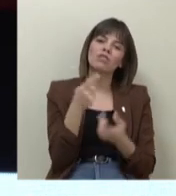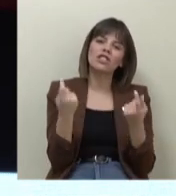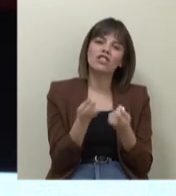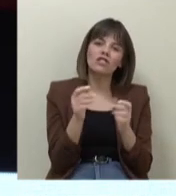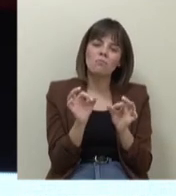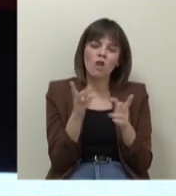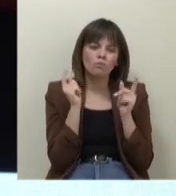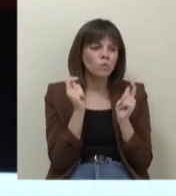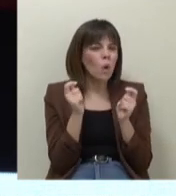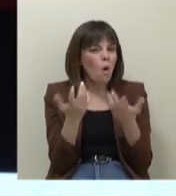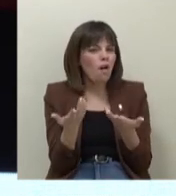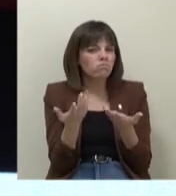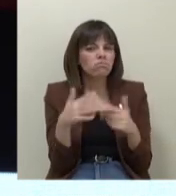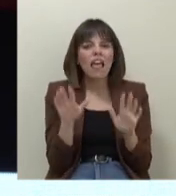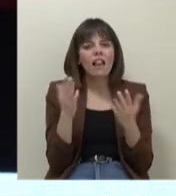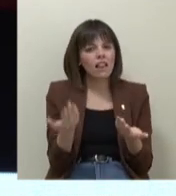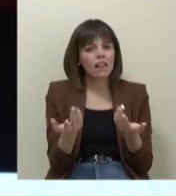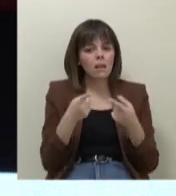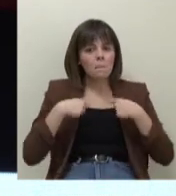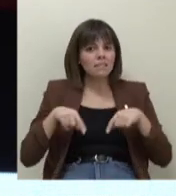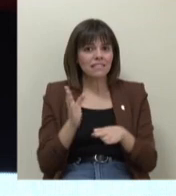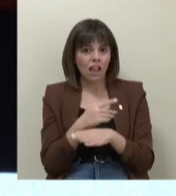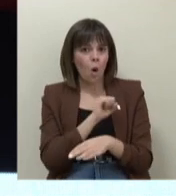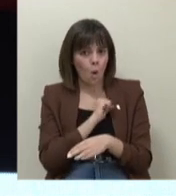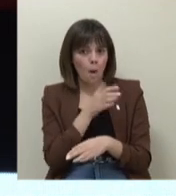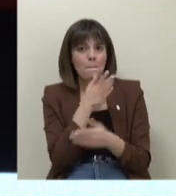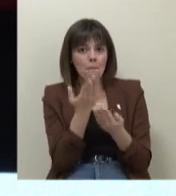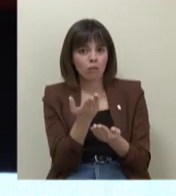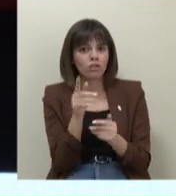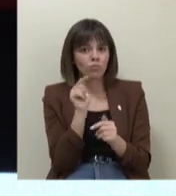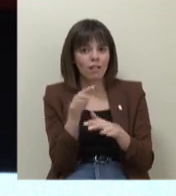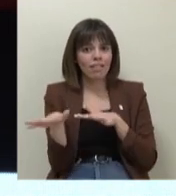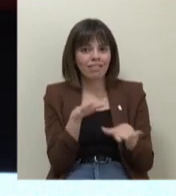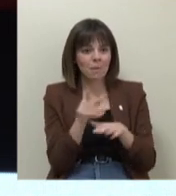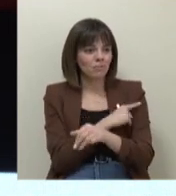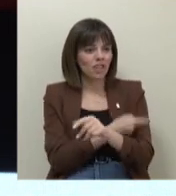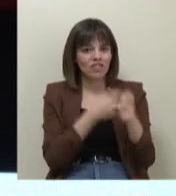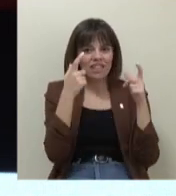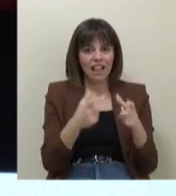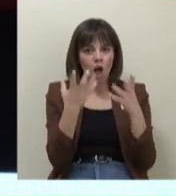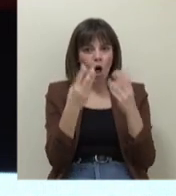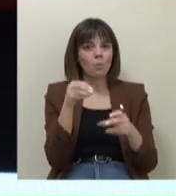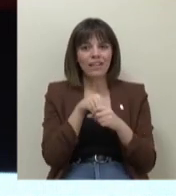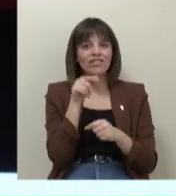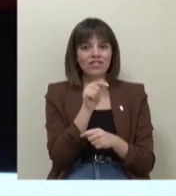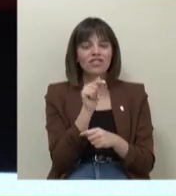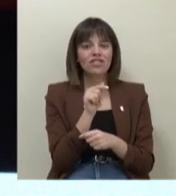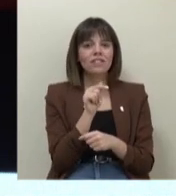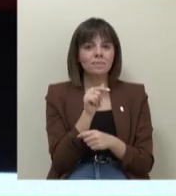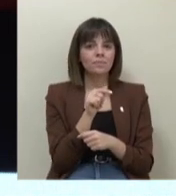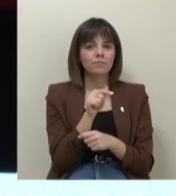o kadar zor, komplike değil. Biz niye korkuyoruz biliyor musunuz bu deprem dirençli kentler oluşturmada?